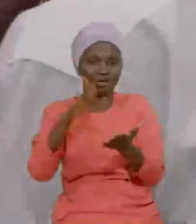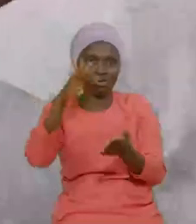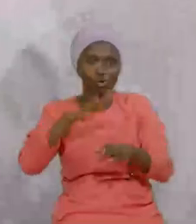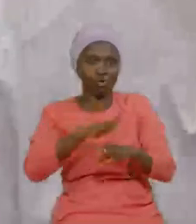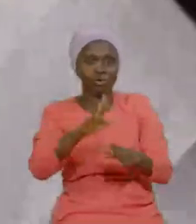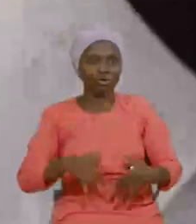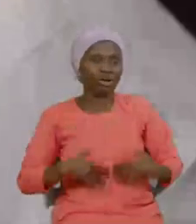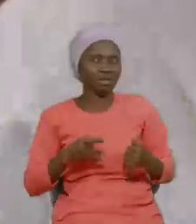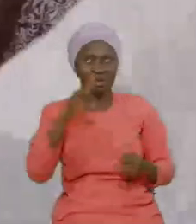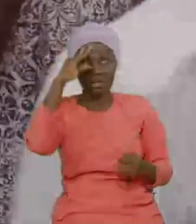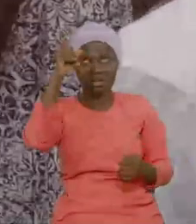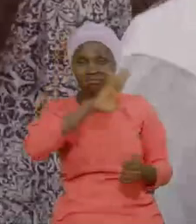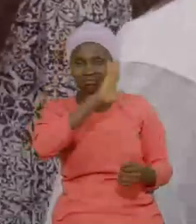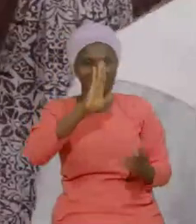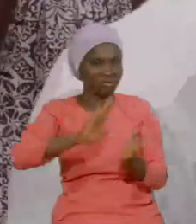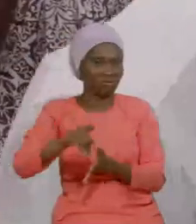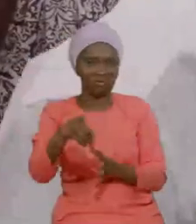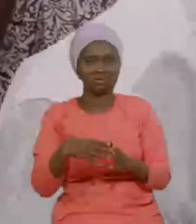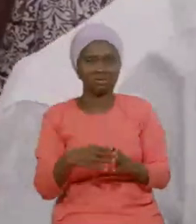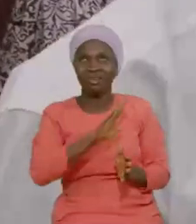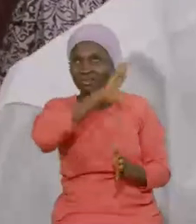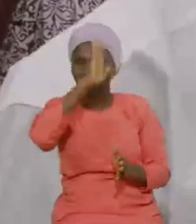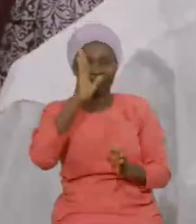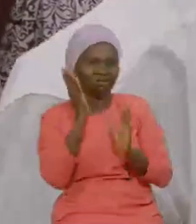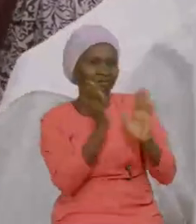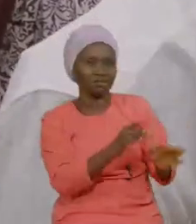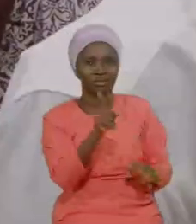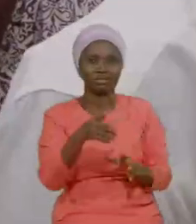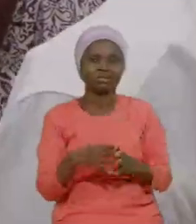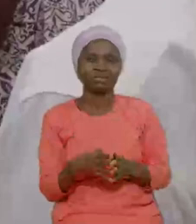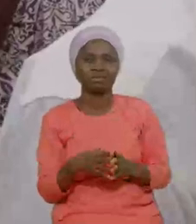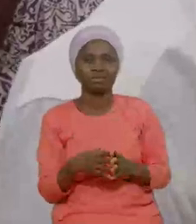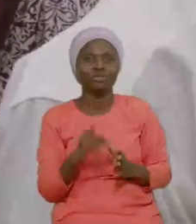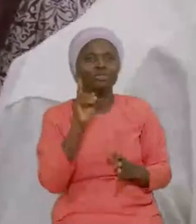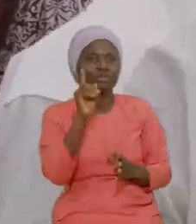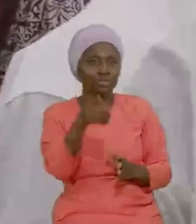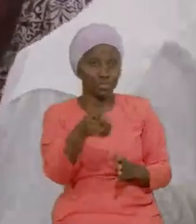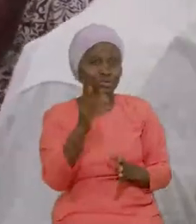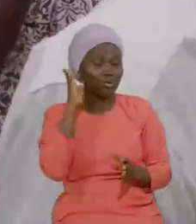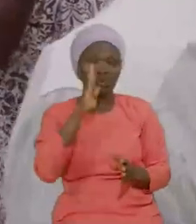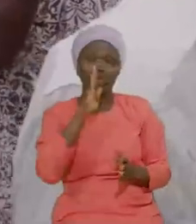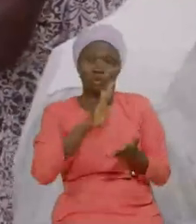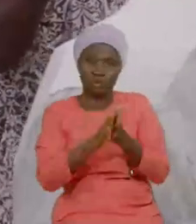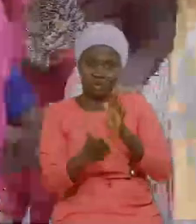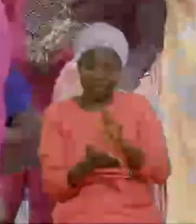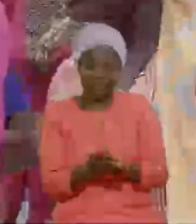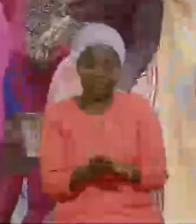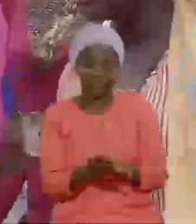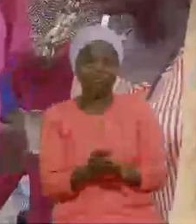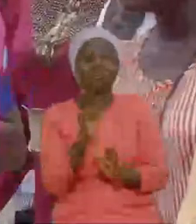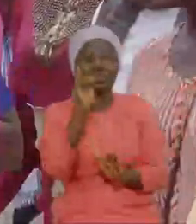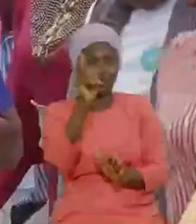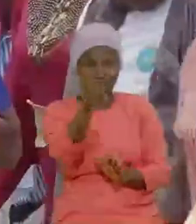Il aura la gloire dans ta vie. Il ne va jamais t'abandonner. Il ne va jamais te délaisser.